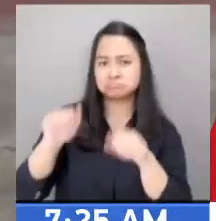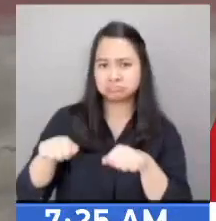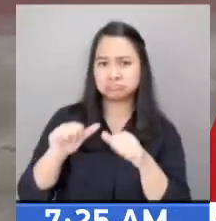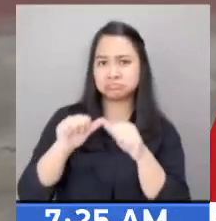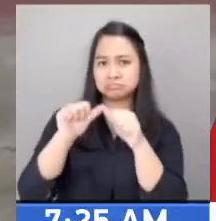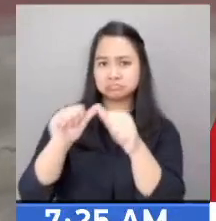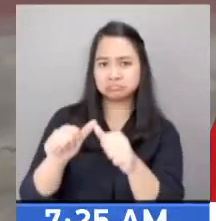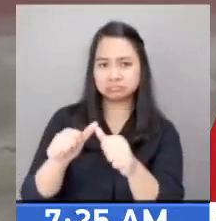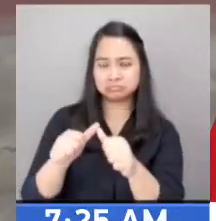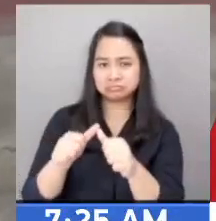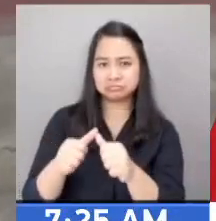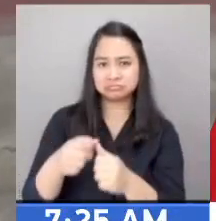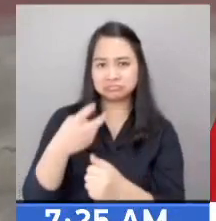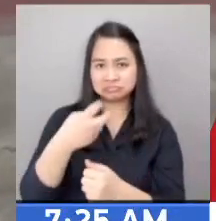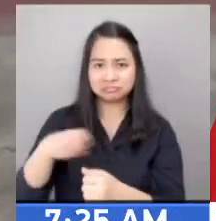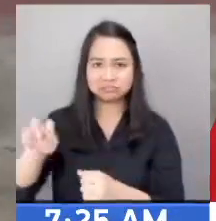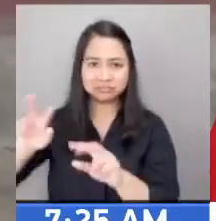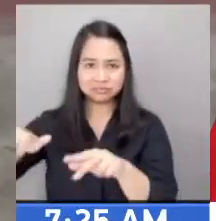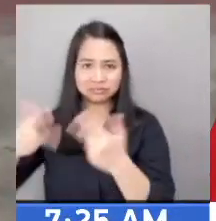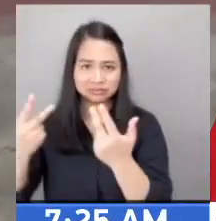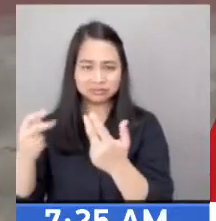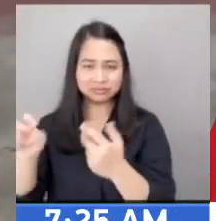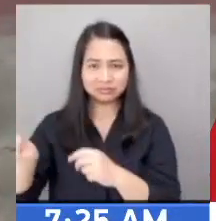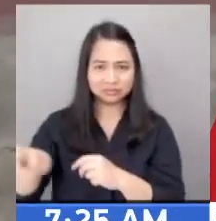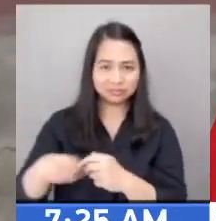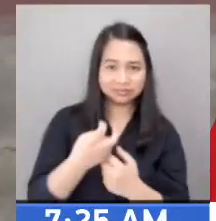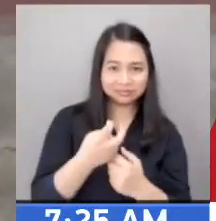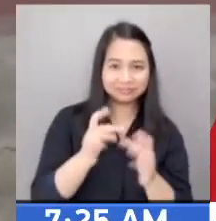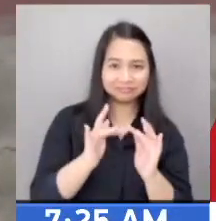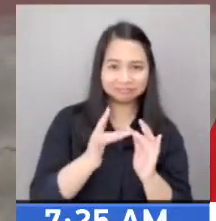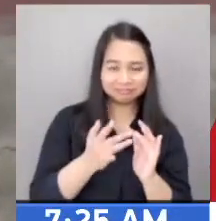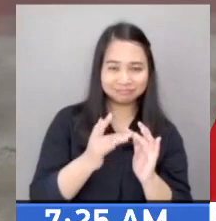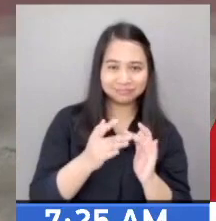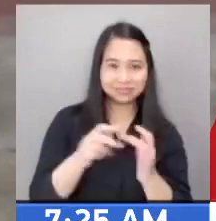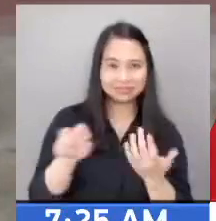blended learning at full distance learning kahit pagkatapos ng November 2.